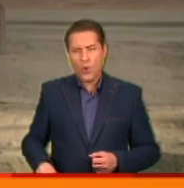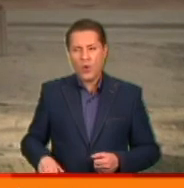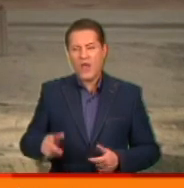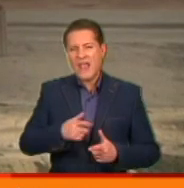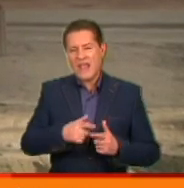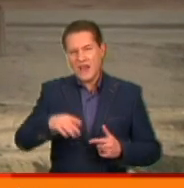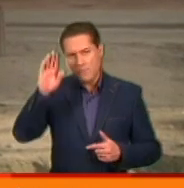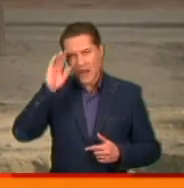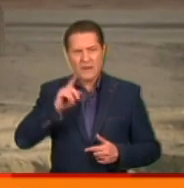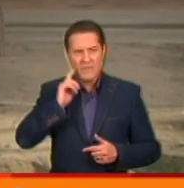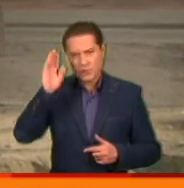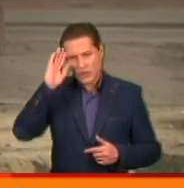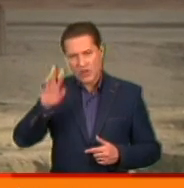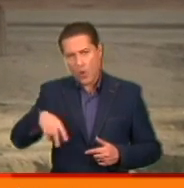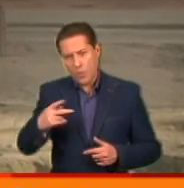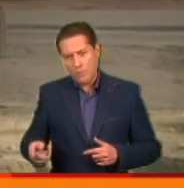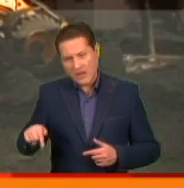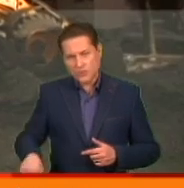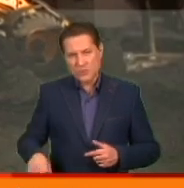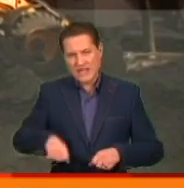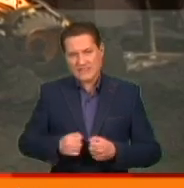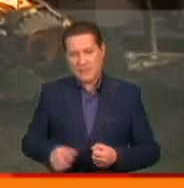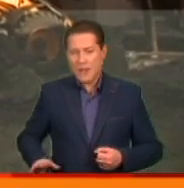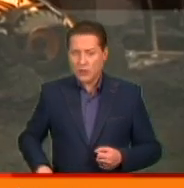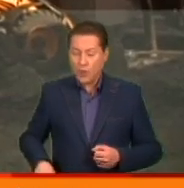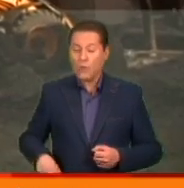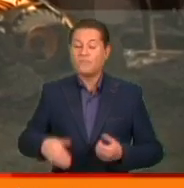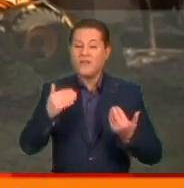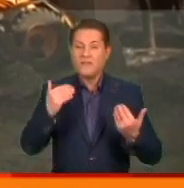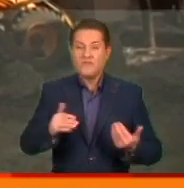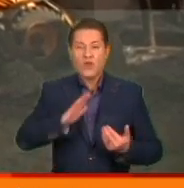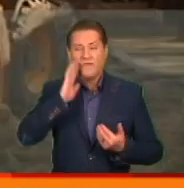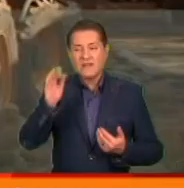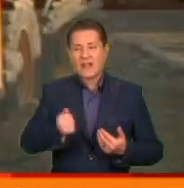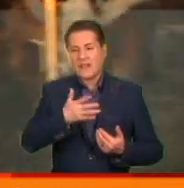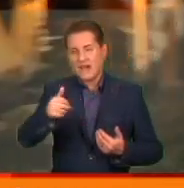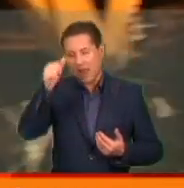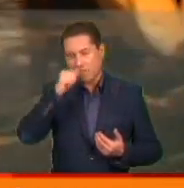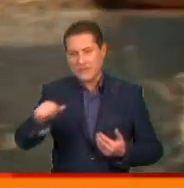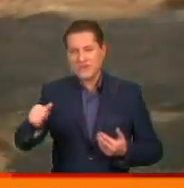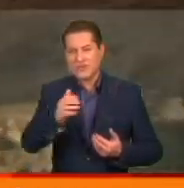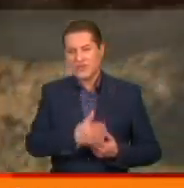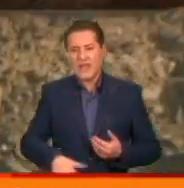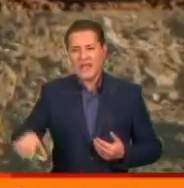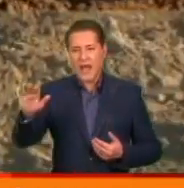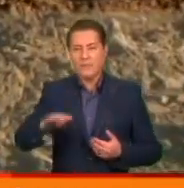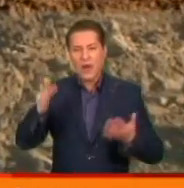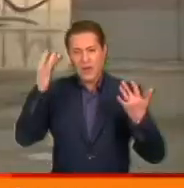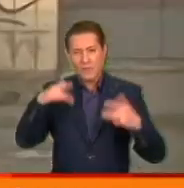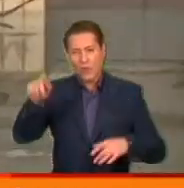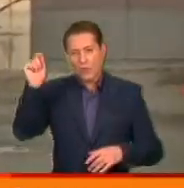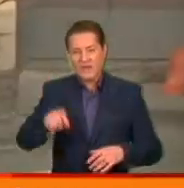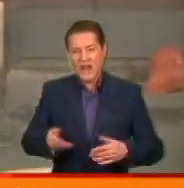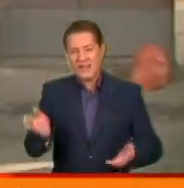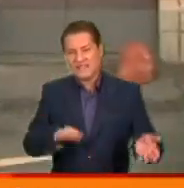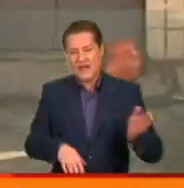парень, або молодий чоловік упав сюди, зламав ногу. Сьогодні від самого ранку кількомісячні ями раптово приїхали заривати.